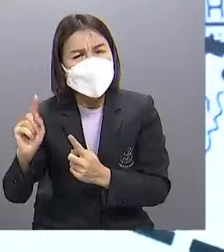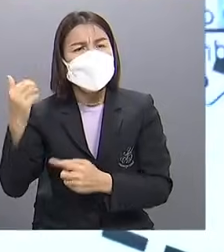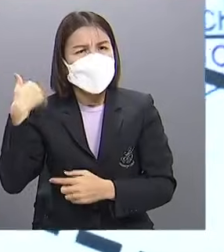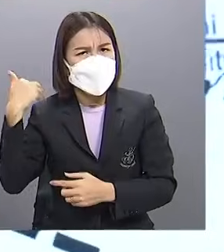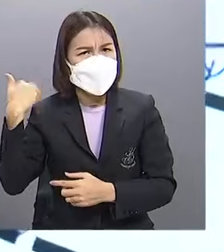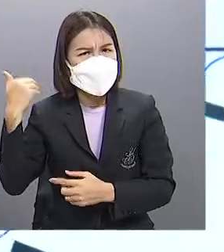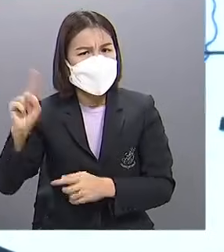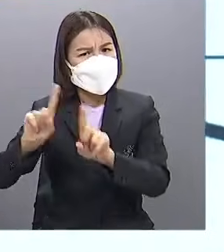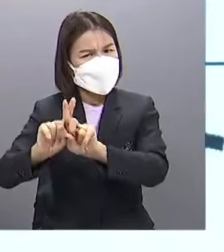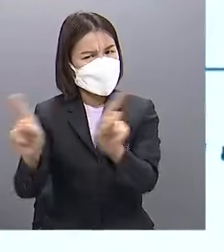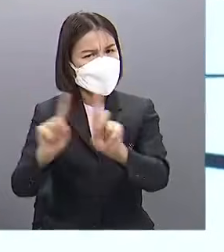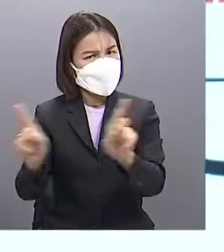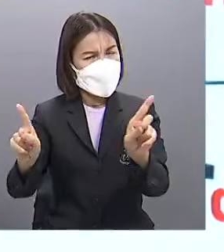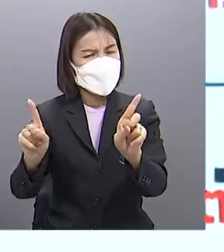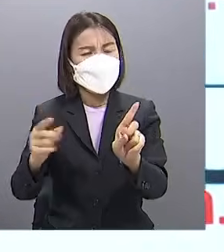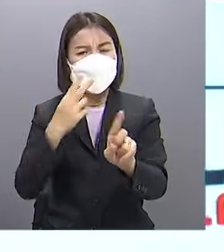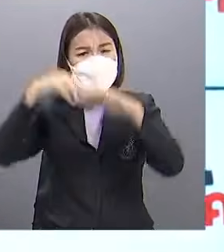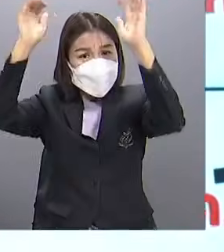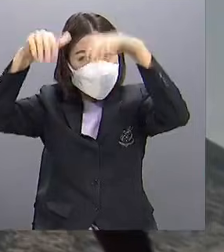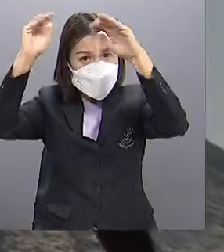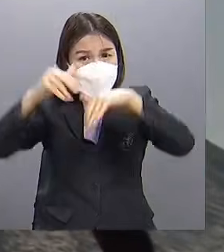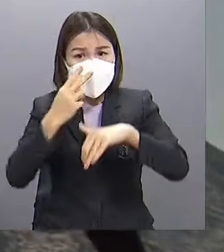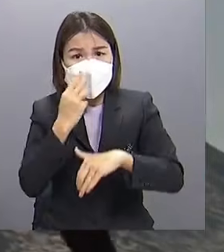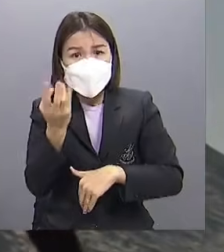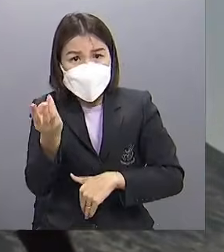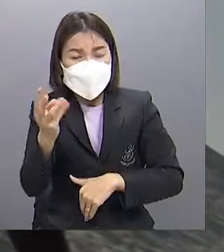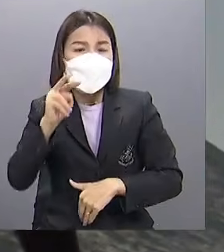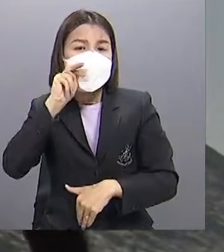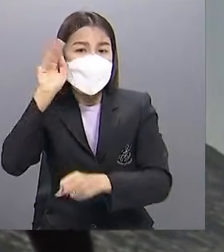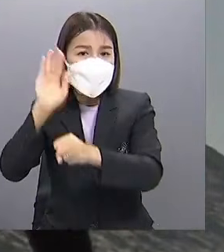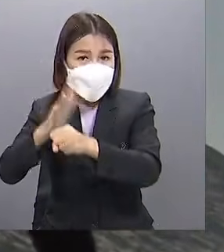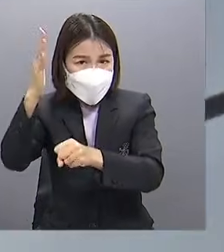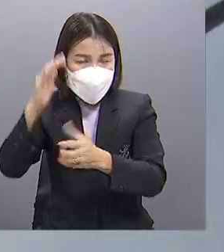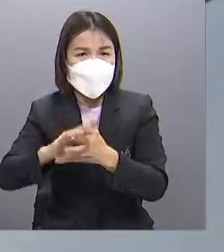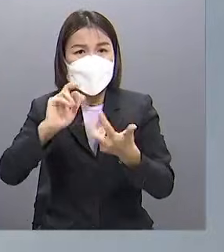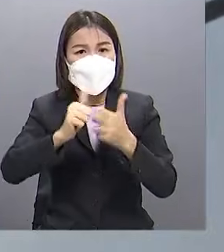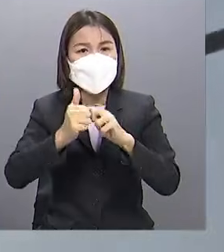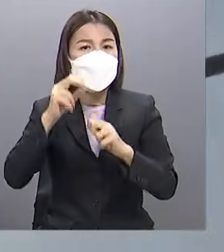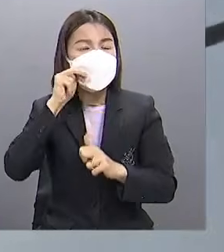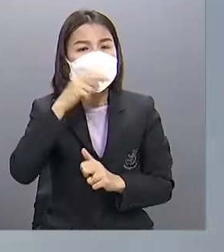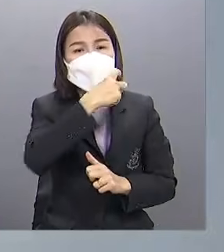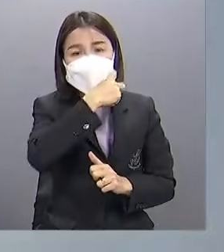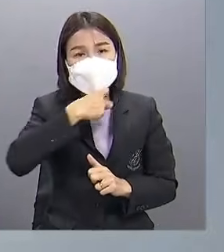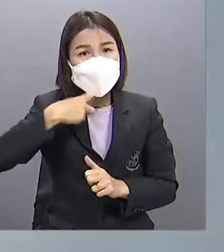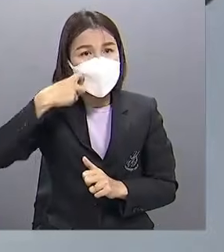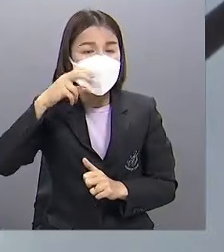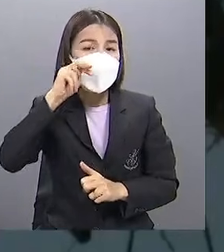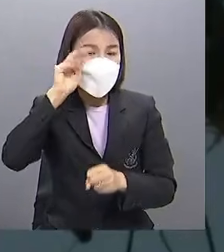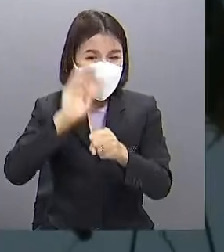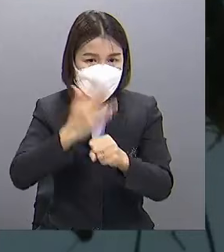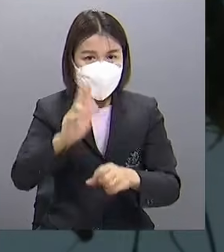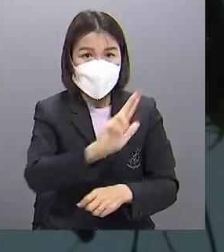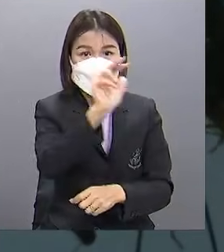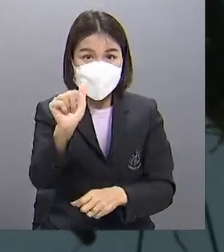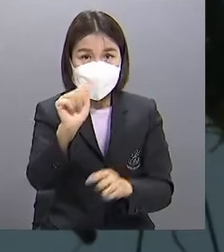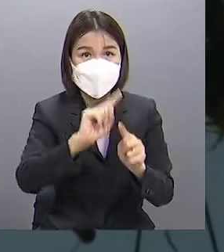มาณฝนน้อยทำให้ในหลายพื้นที่ต้องขาดแคลนน้ำเผชิญกับวิกฤตภัยแล้งไม่มีน้ำเพียงพอต่อการอุปโภคบริโภคและภาคการ